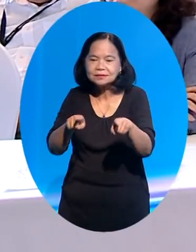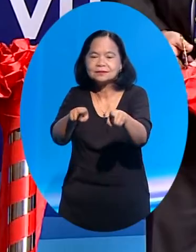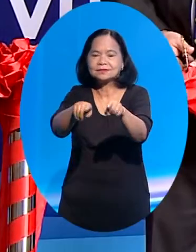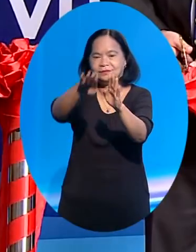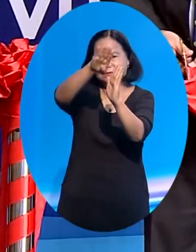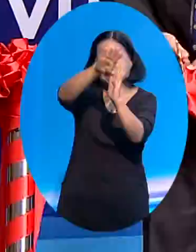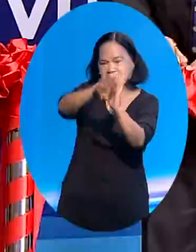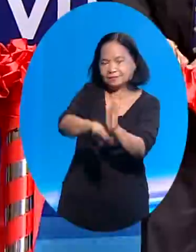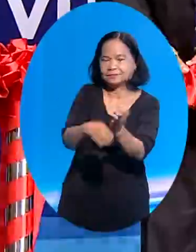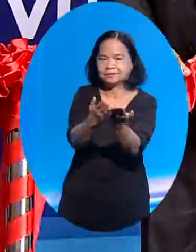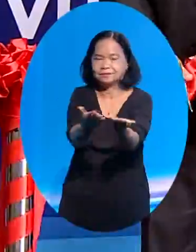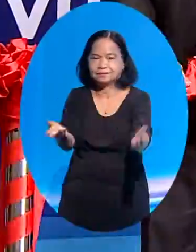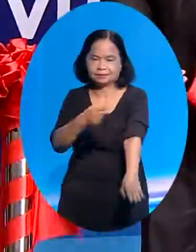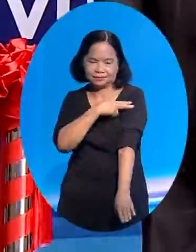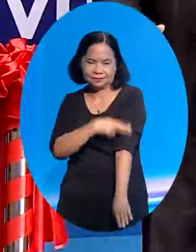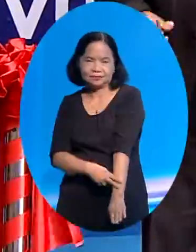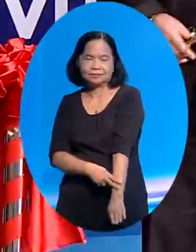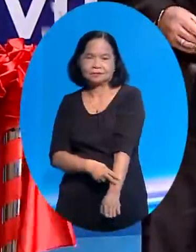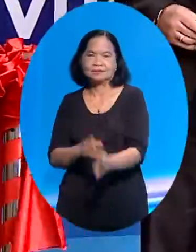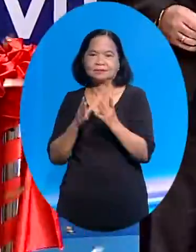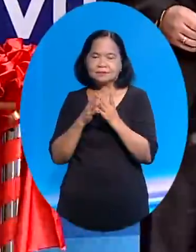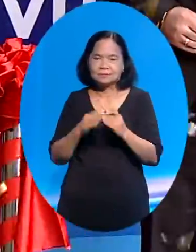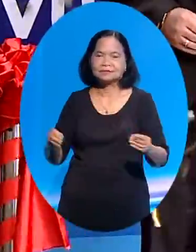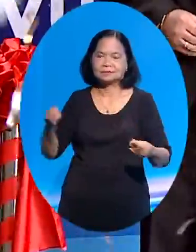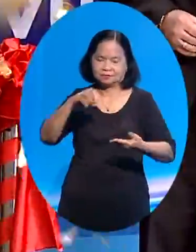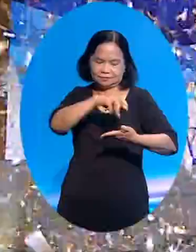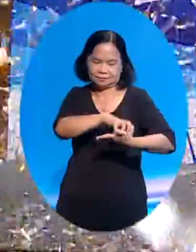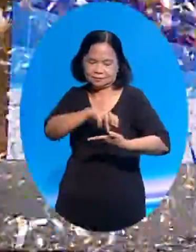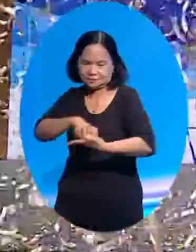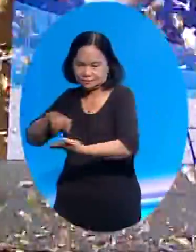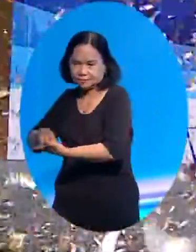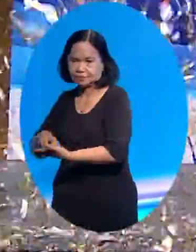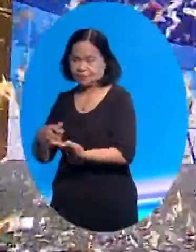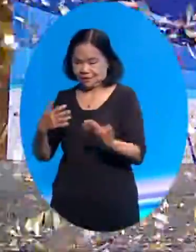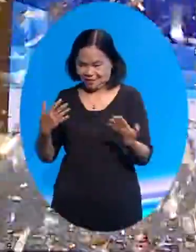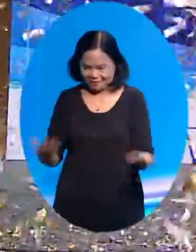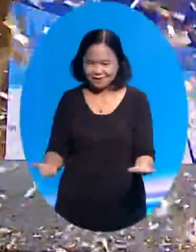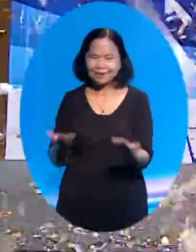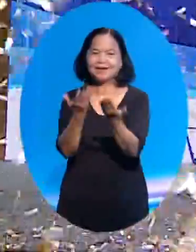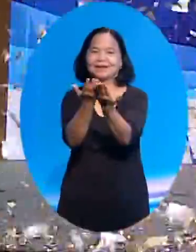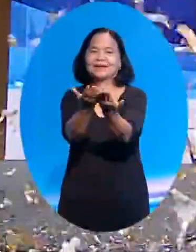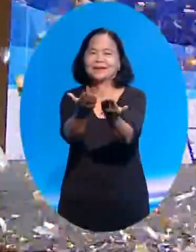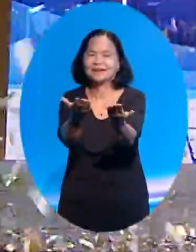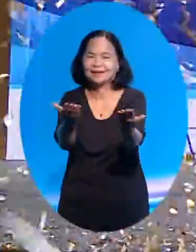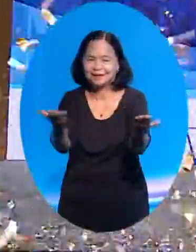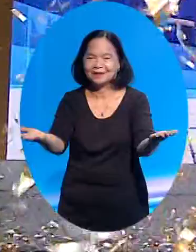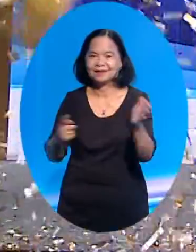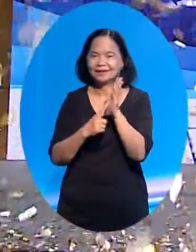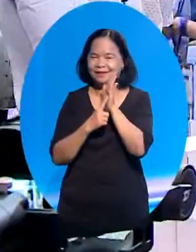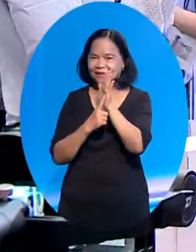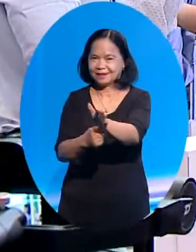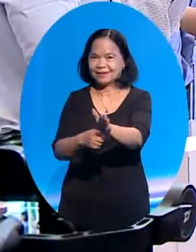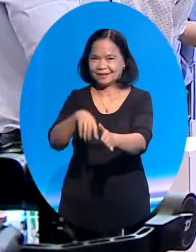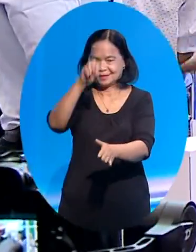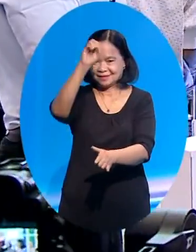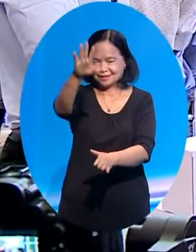lãm, với sự góp mặt của các chuyên gia đến từ các doanh nghiệp hàng đầu trong lĩnh vực. Ngoài ra, năm nay triển lãm kết hợp với TESV, trung tâm đào tạo chuyên về